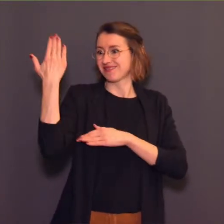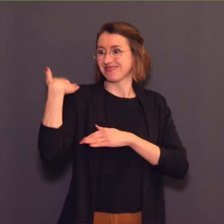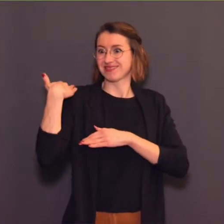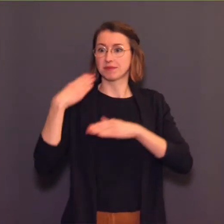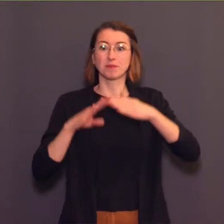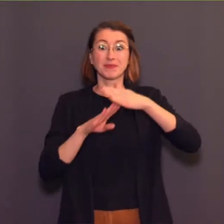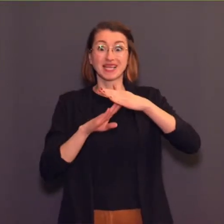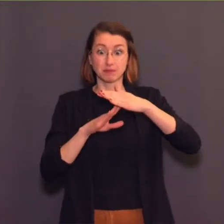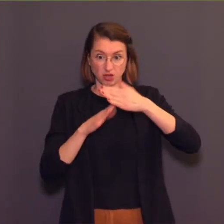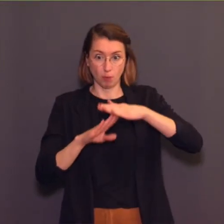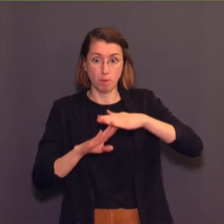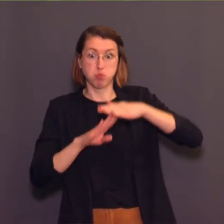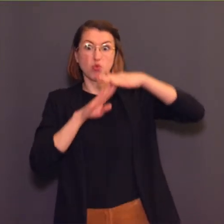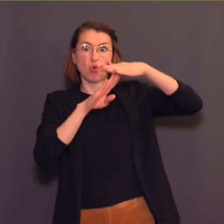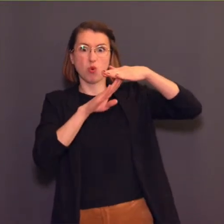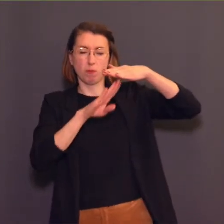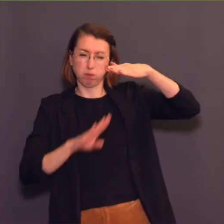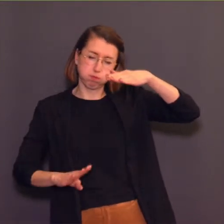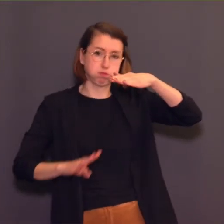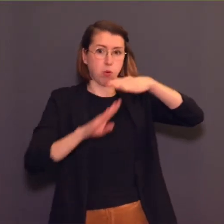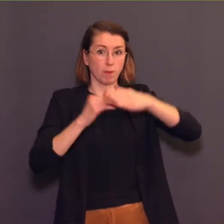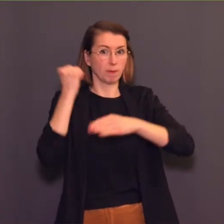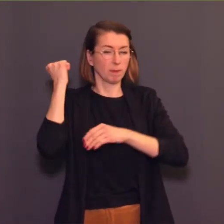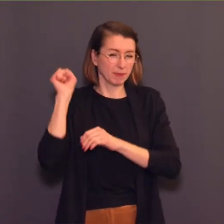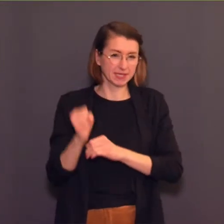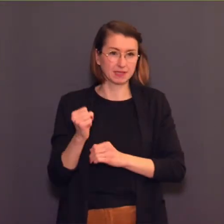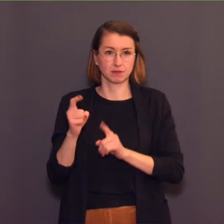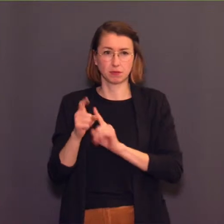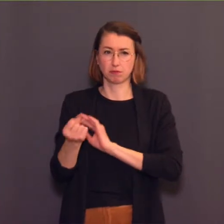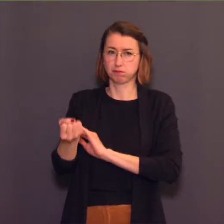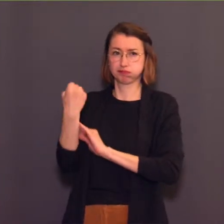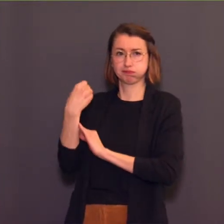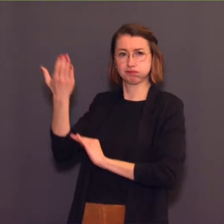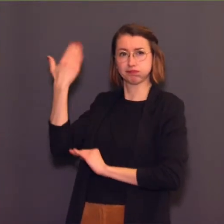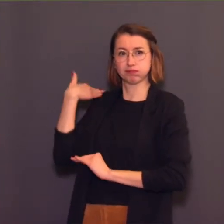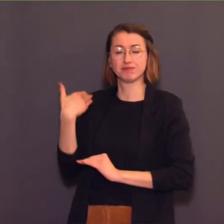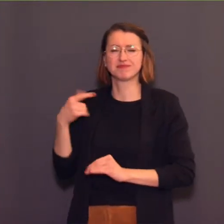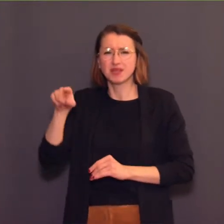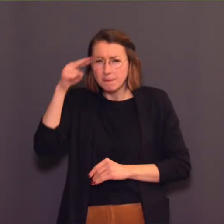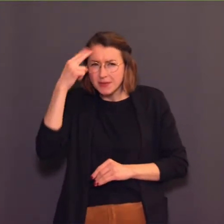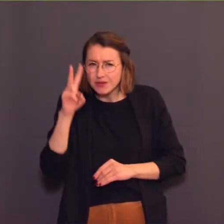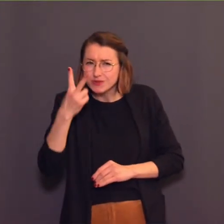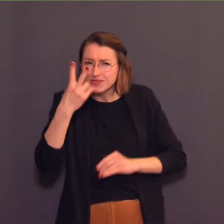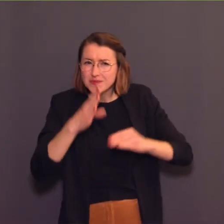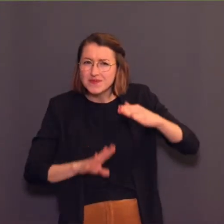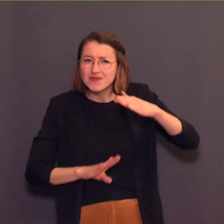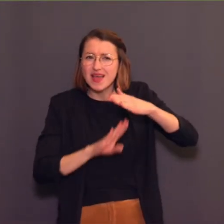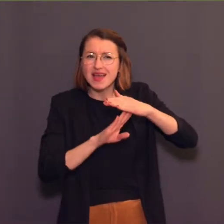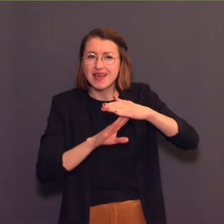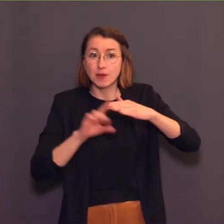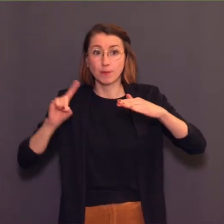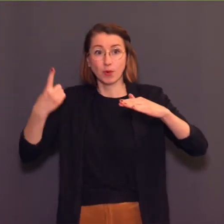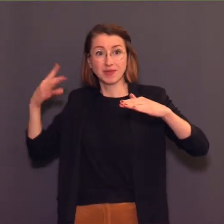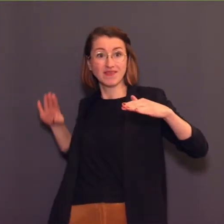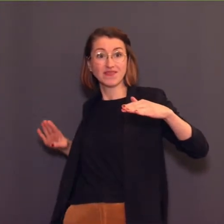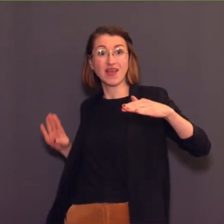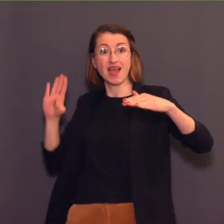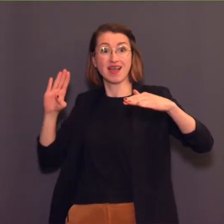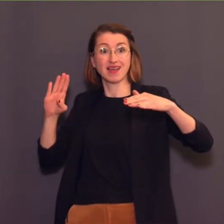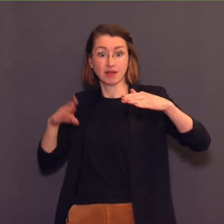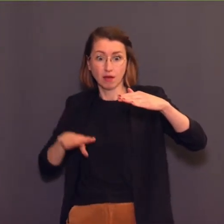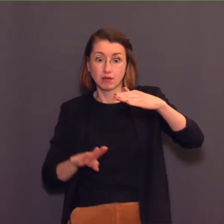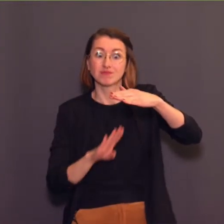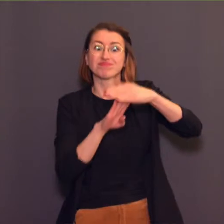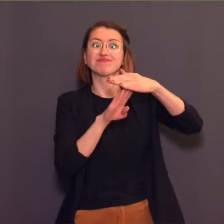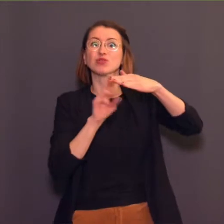par un taux d'occupation des soins intensifs plus important que la première, mais nous pourrions frôler ou atteindre le même taux si nous continuons à faire, entre